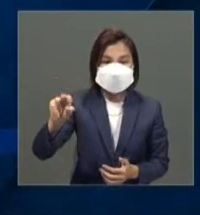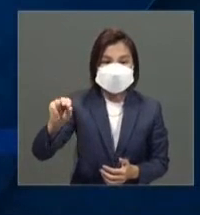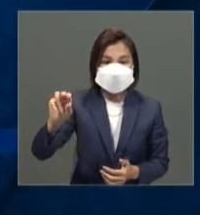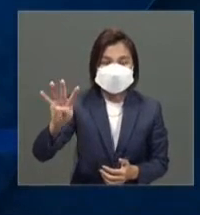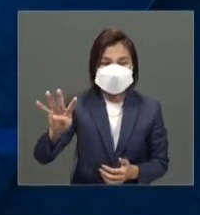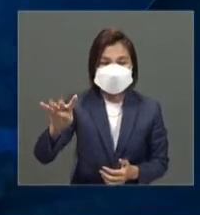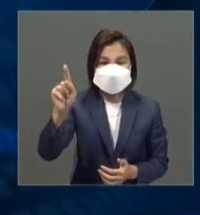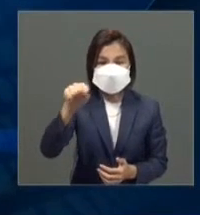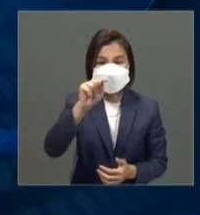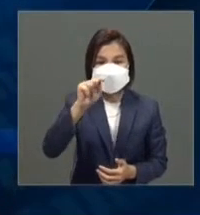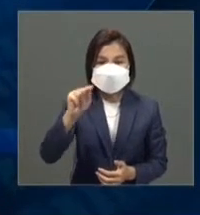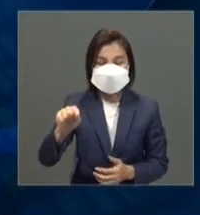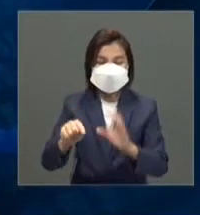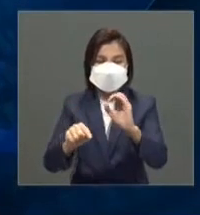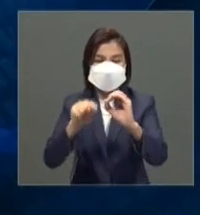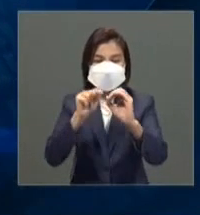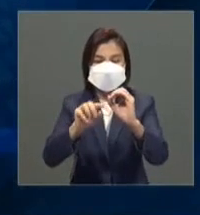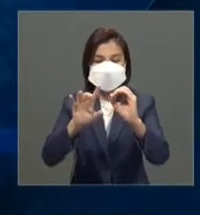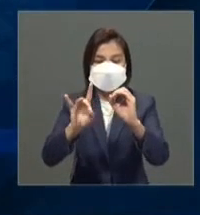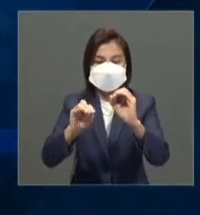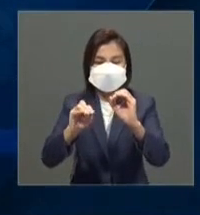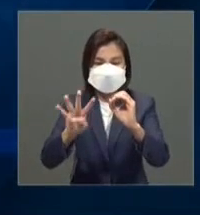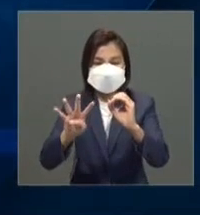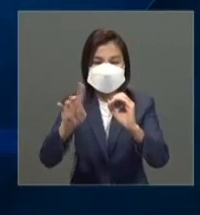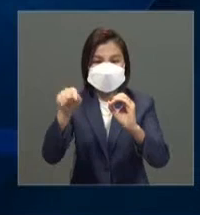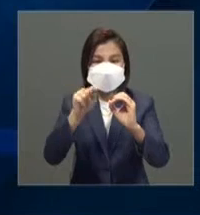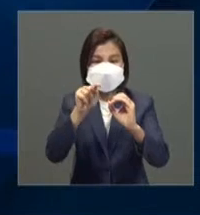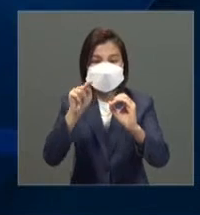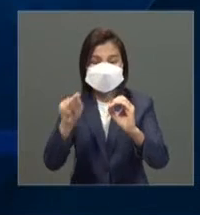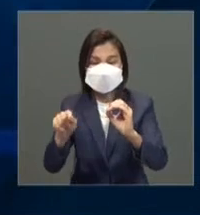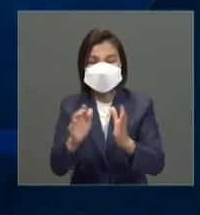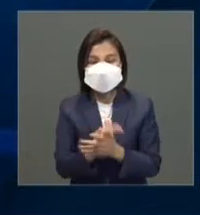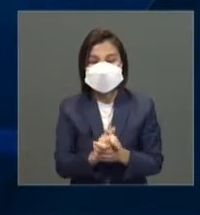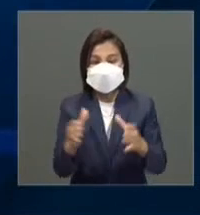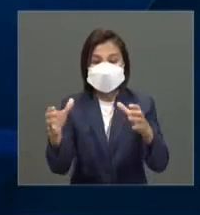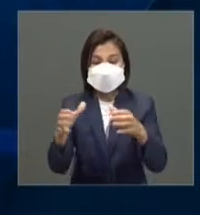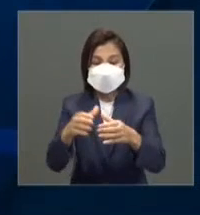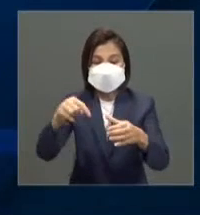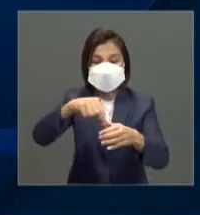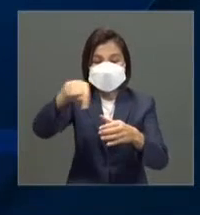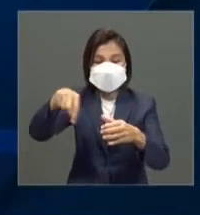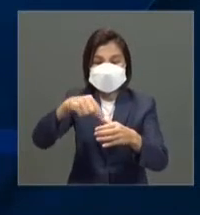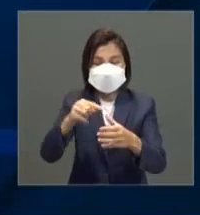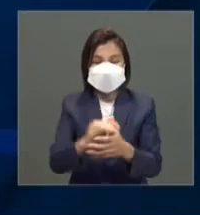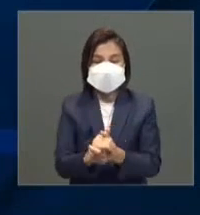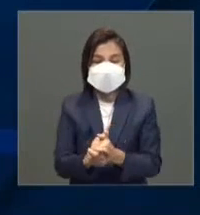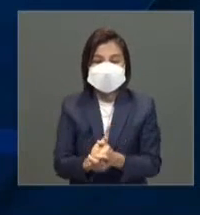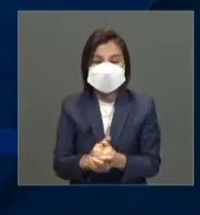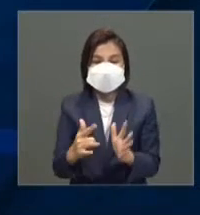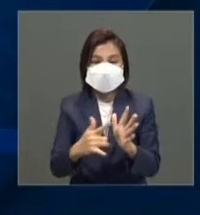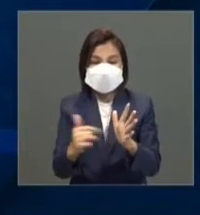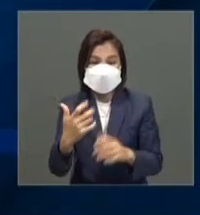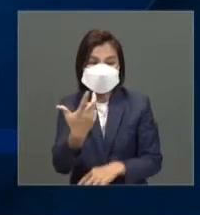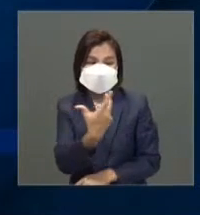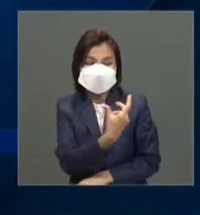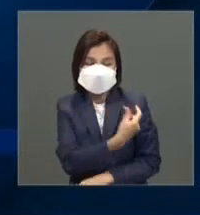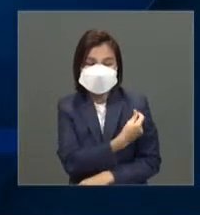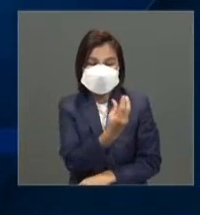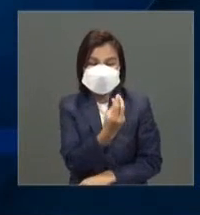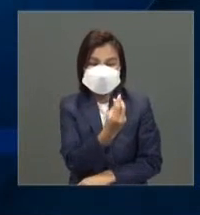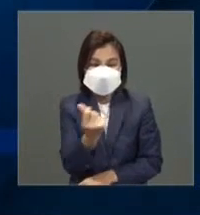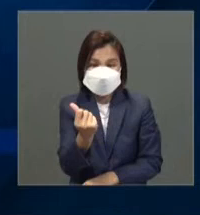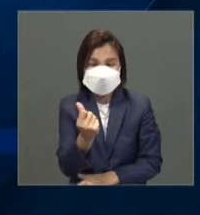7,034 ก็คิดเป็น 0.84%นั้นกลุ่มเป้าหมายที่เราบอกว่าต้องเข้าถึงการฉีดวัคซีนโดยเร็วเนี่ยก็